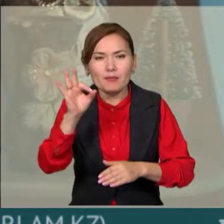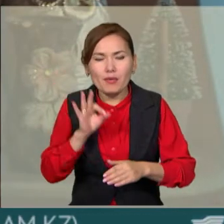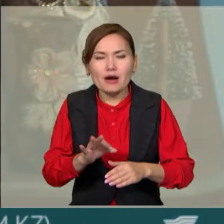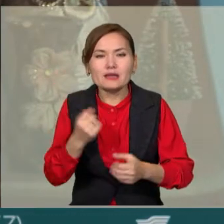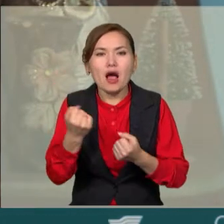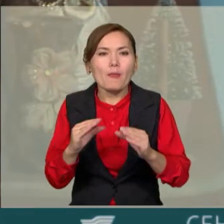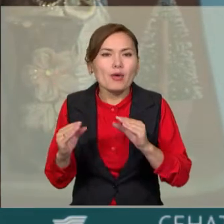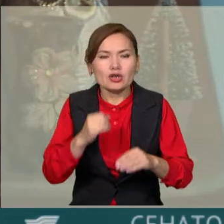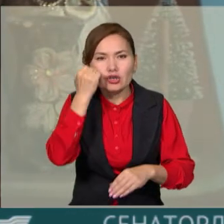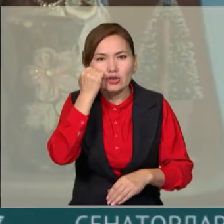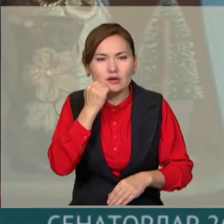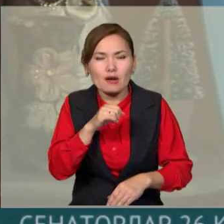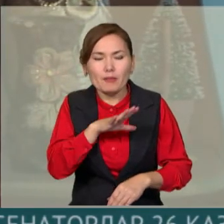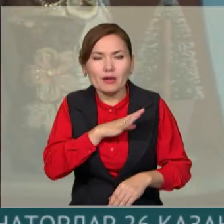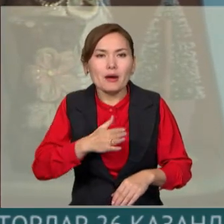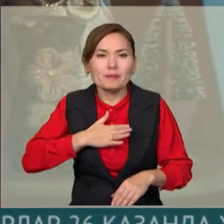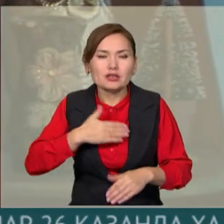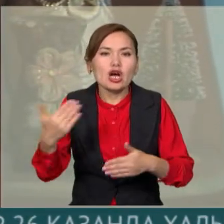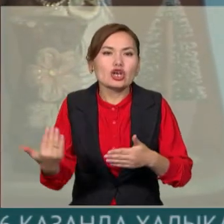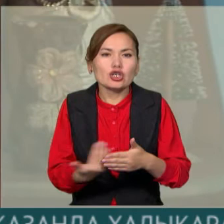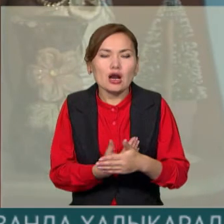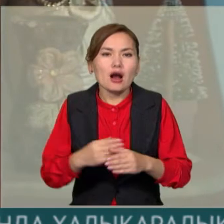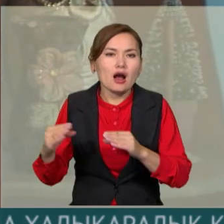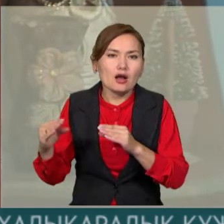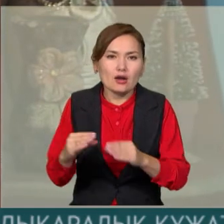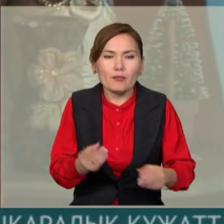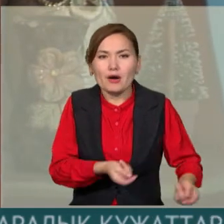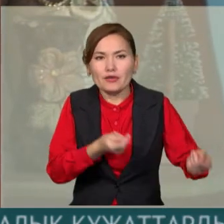жағдай біздің науқасқа жедел жетіп, жәрдемді тез көрсетуімізге